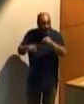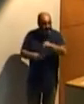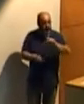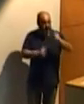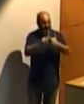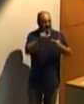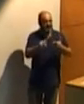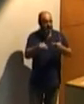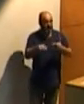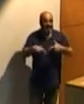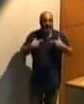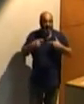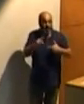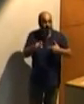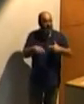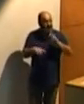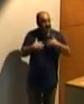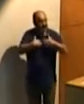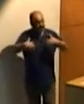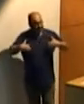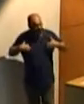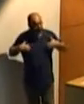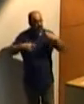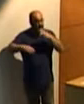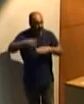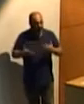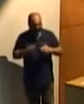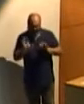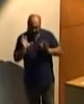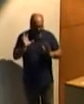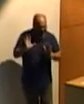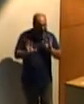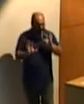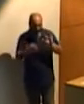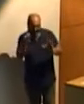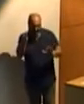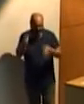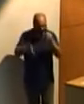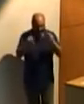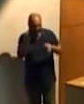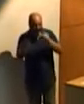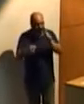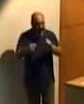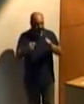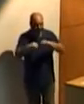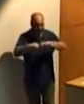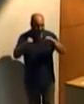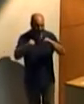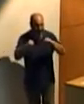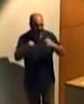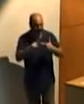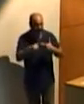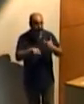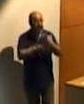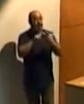d'interrogation les sciences contemporaines et la biologie en particulier sont en train peut-être de commencer à lézarder et enfin